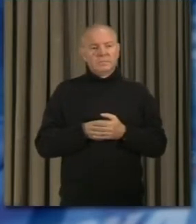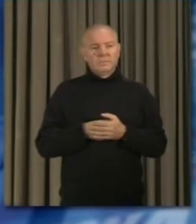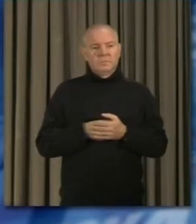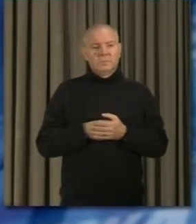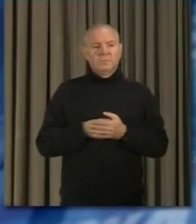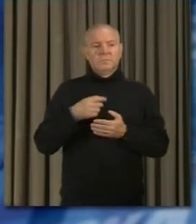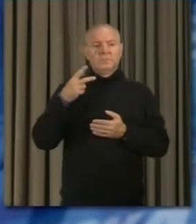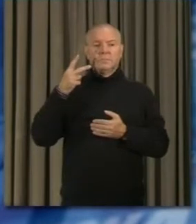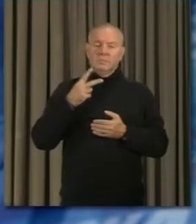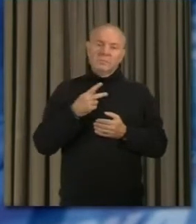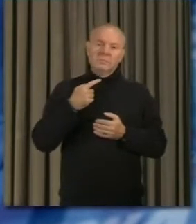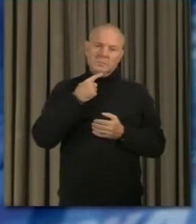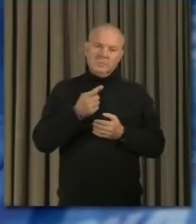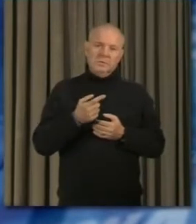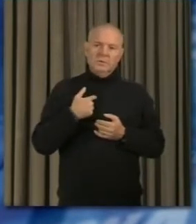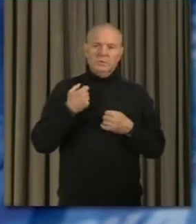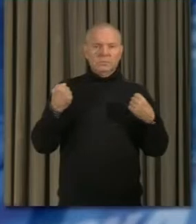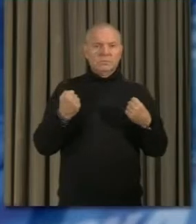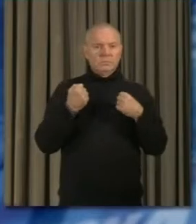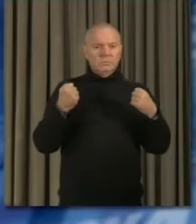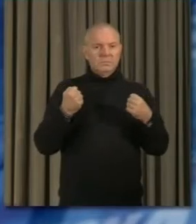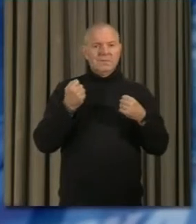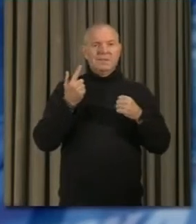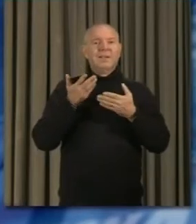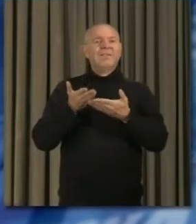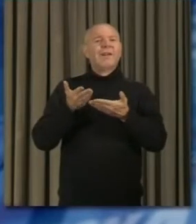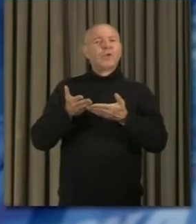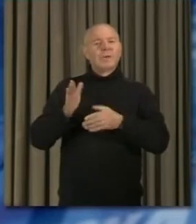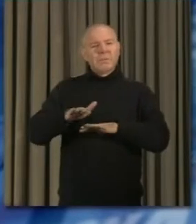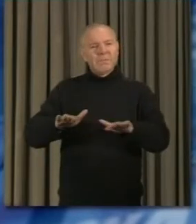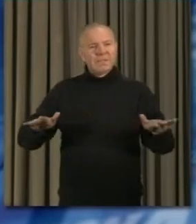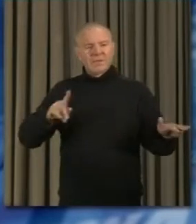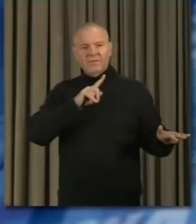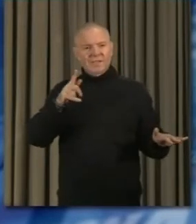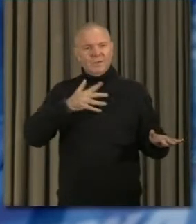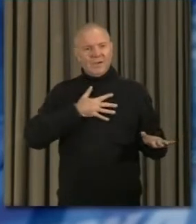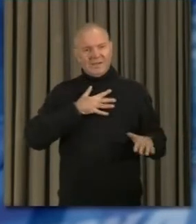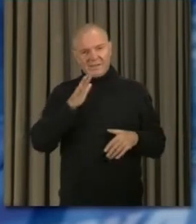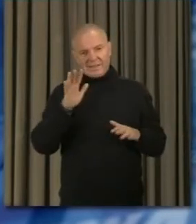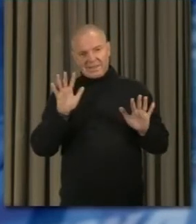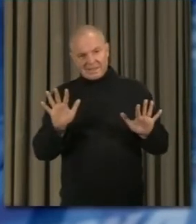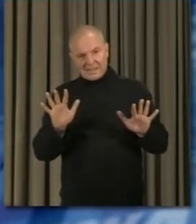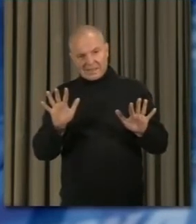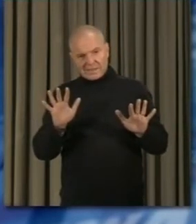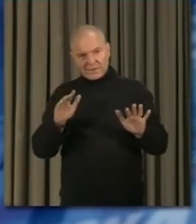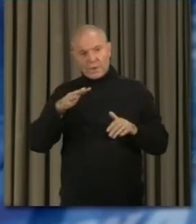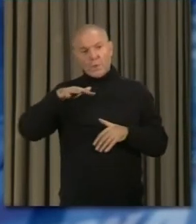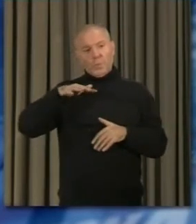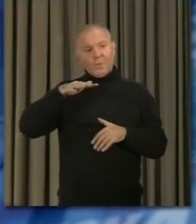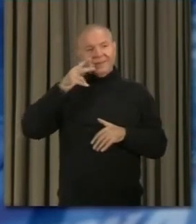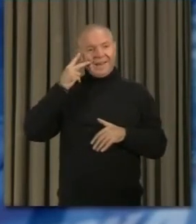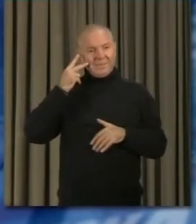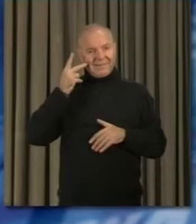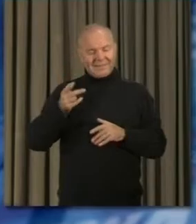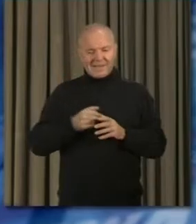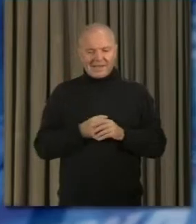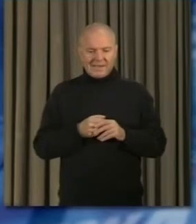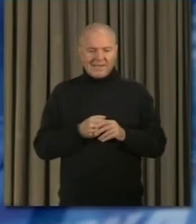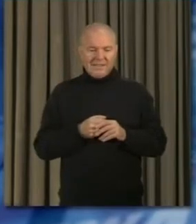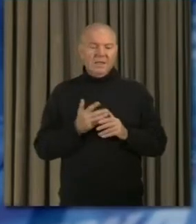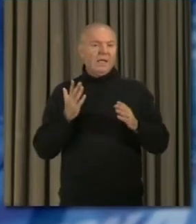promozioni del tipo favorendo i bambini fino a dieci anni quindi fino alla quinta elementare compresa che